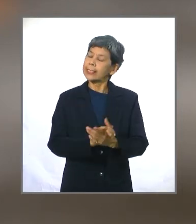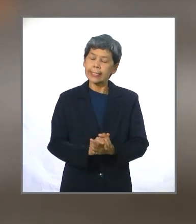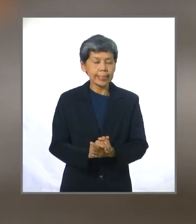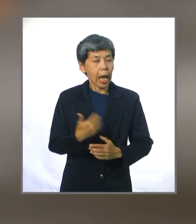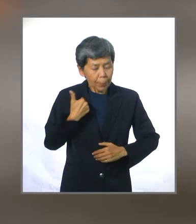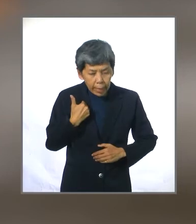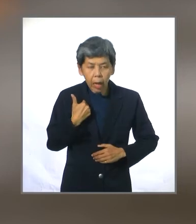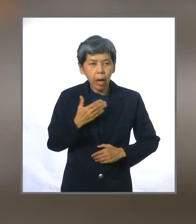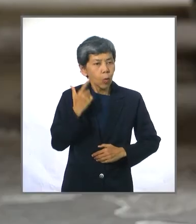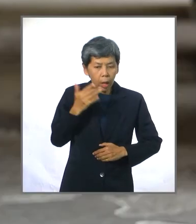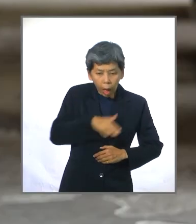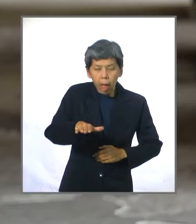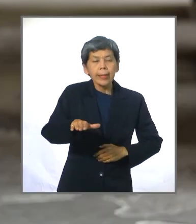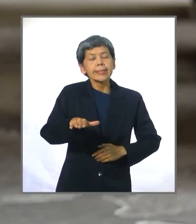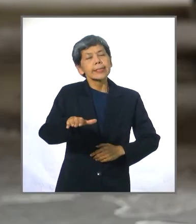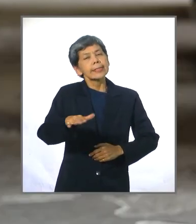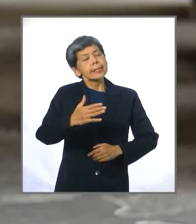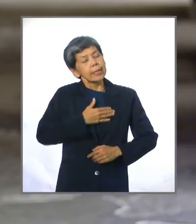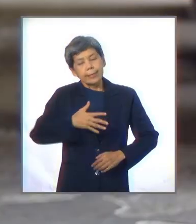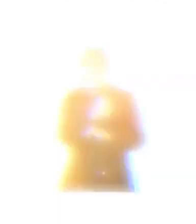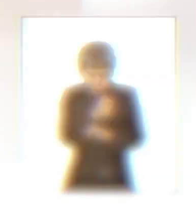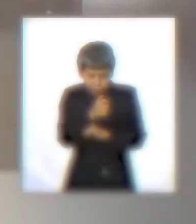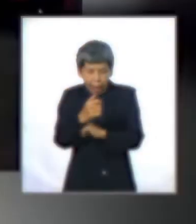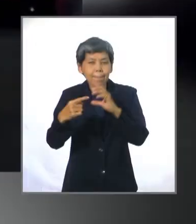และมีคุณภาพชีวิตที่ดีขึ้น